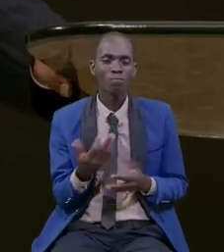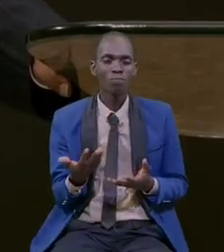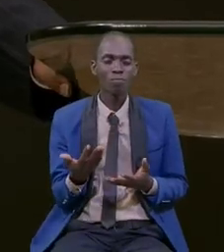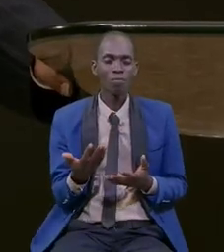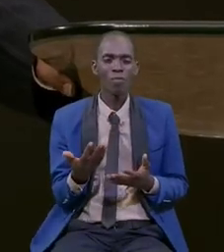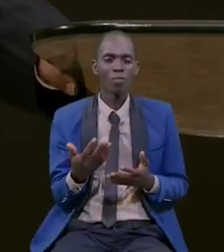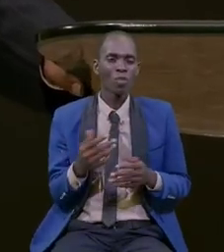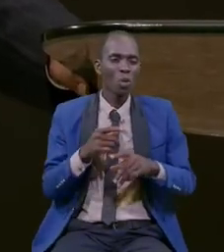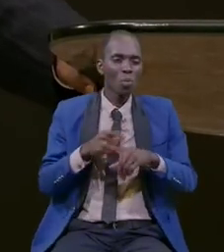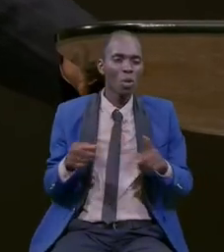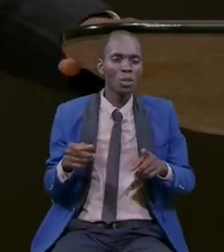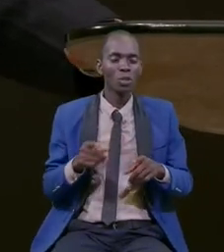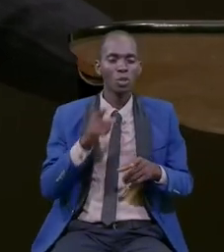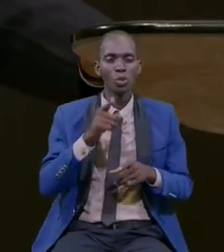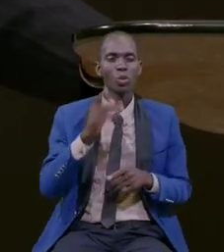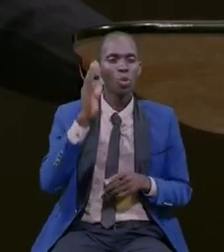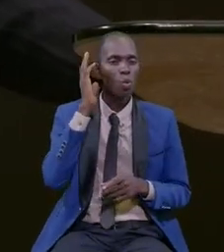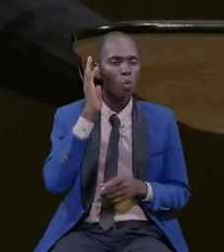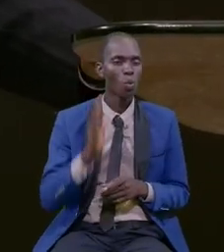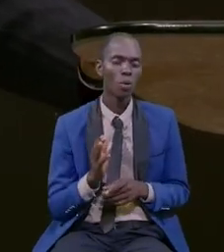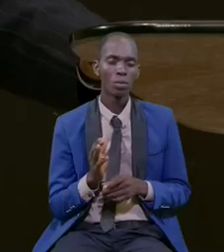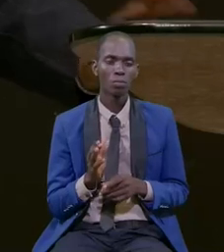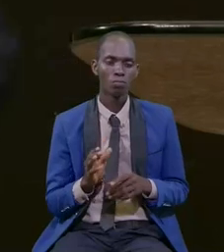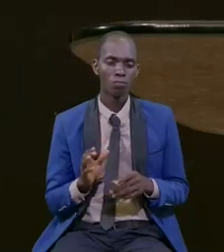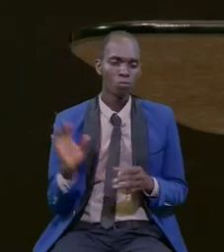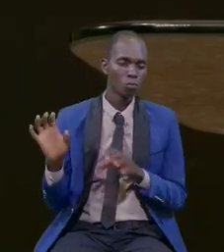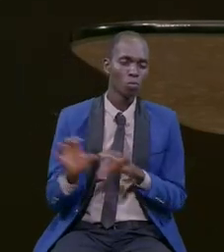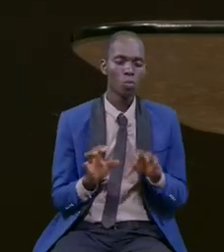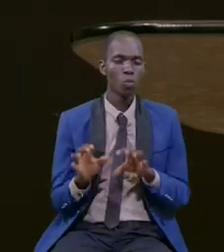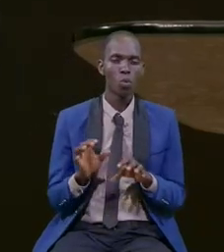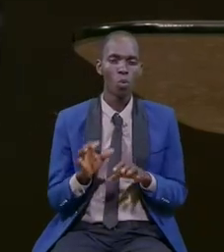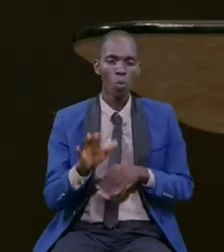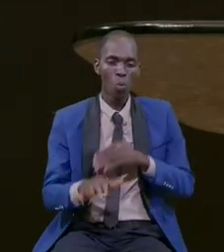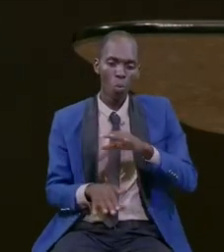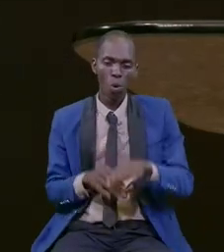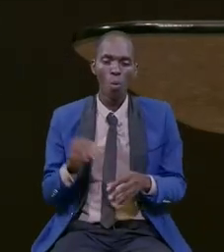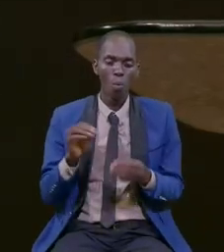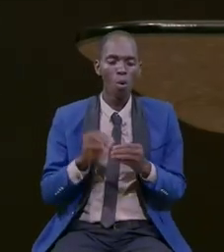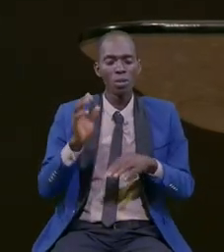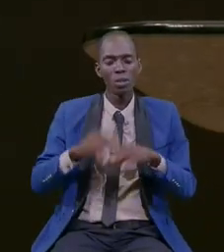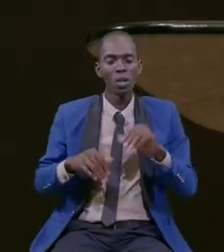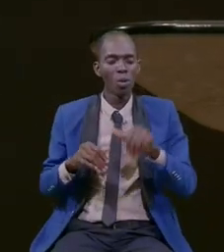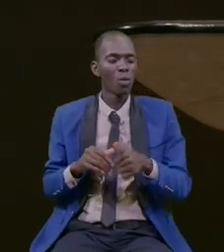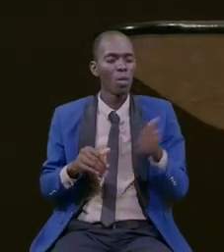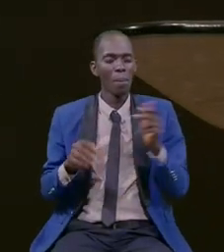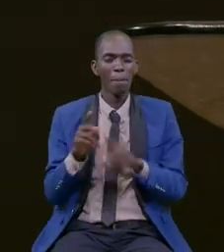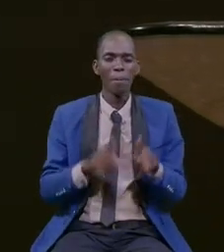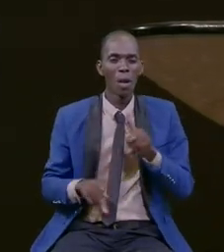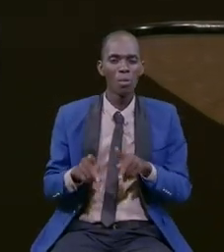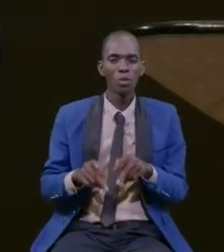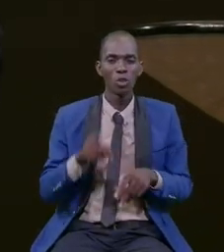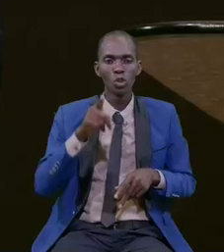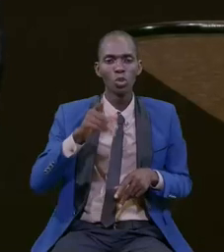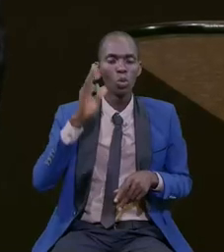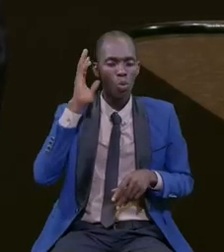vous-même plus que vous n'essayez de travailler sur la vie des autres vous allez donner plus de temps à votre vie vous